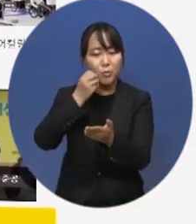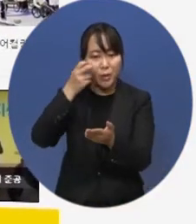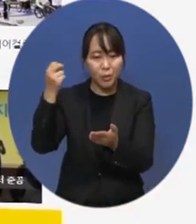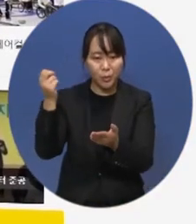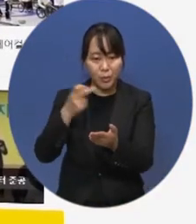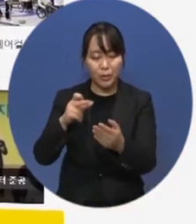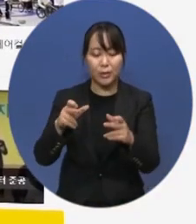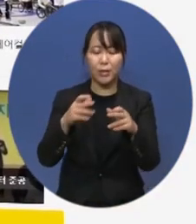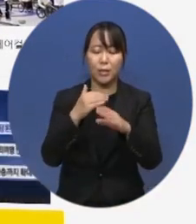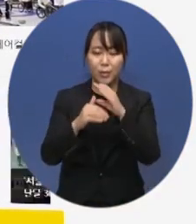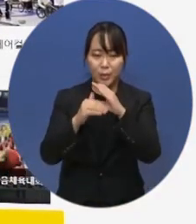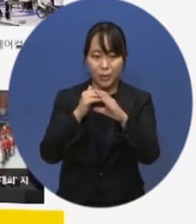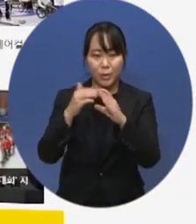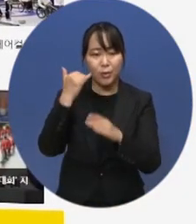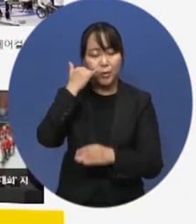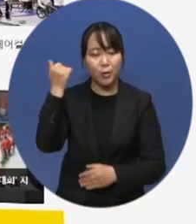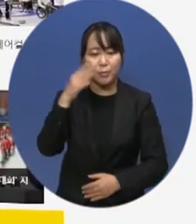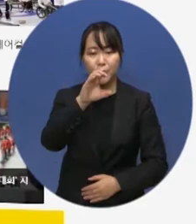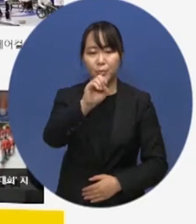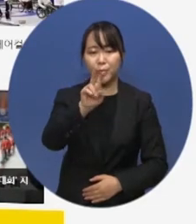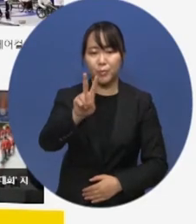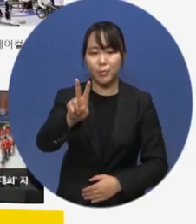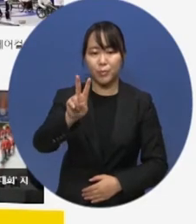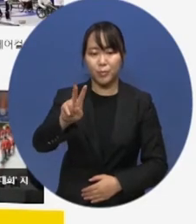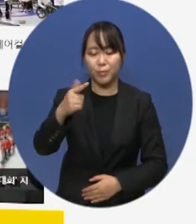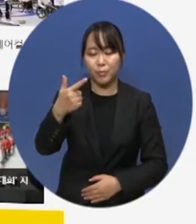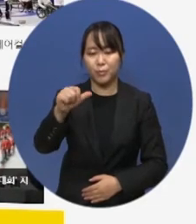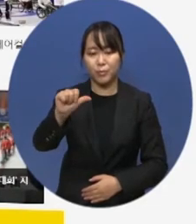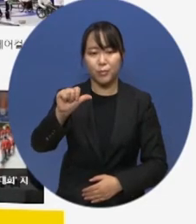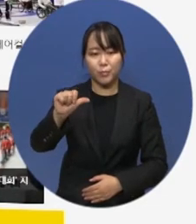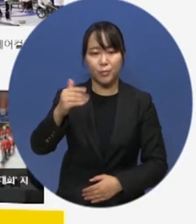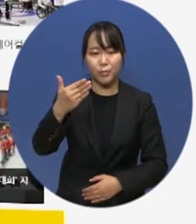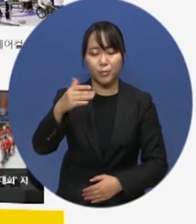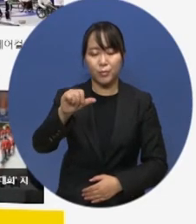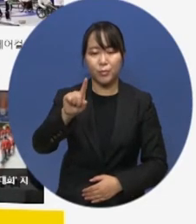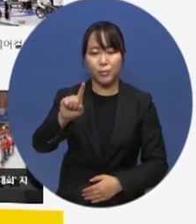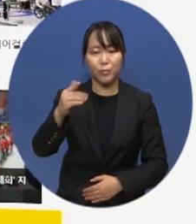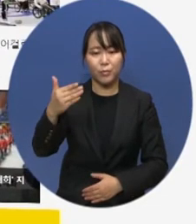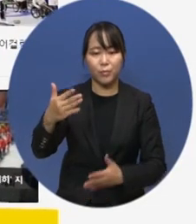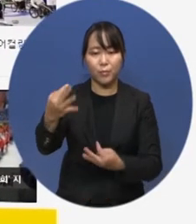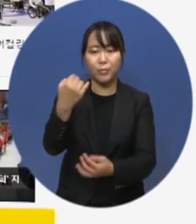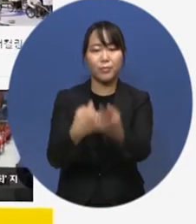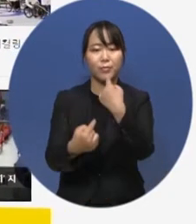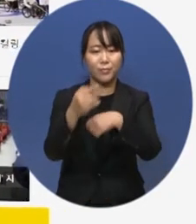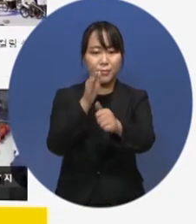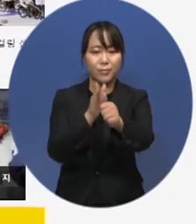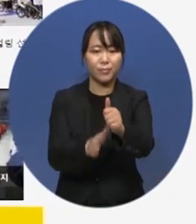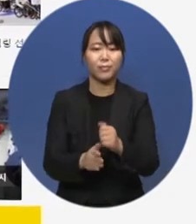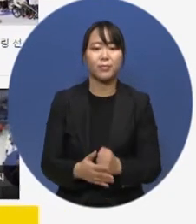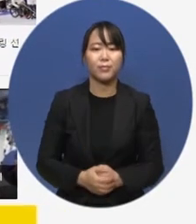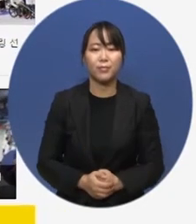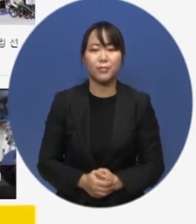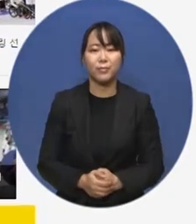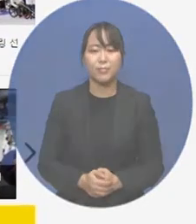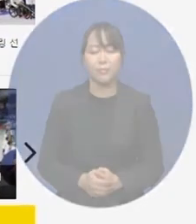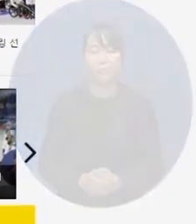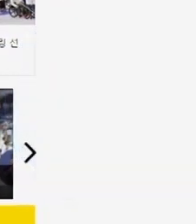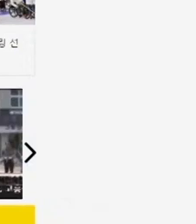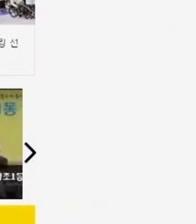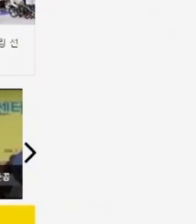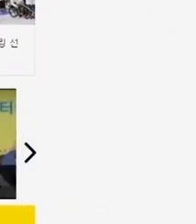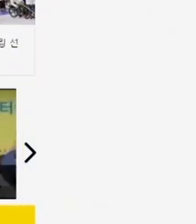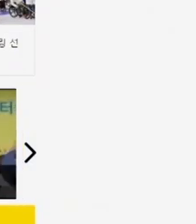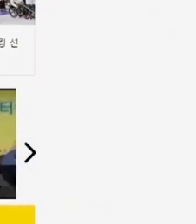홈페이지 또는 전자우편 전화번호 코미디 이루고 5의 9일 쿠로 많은 제보 바랍니다